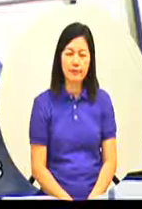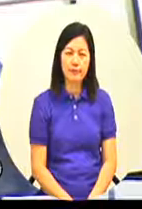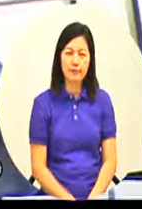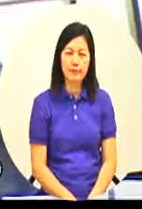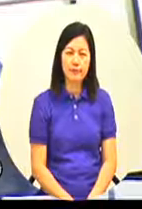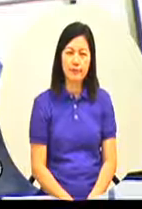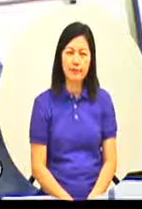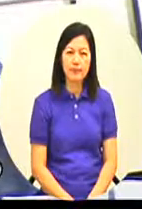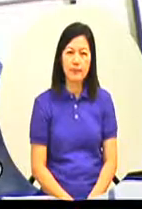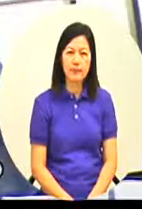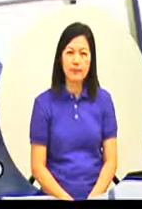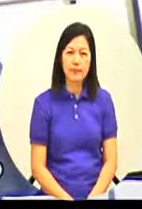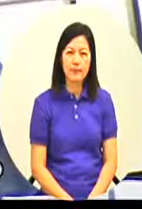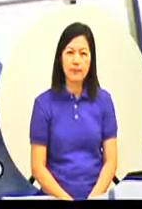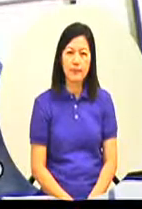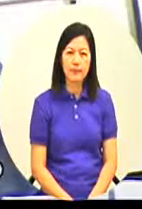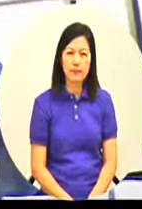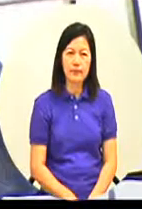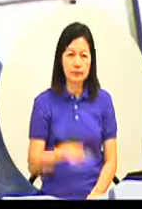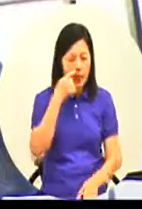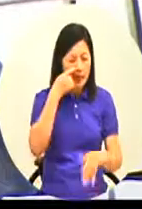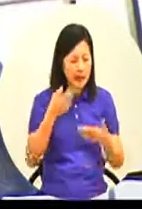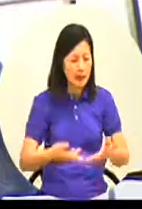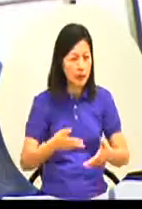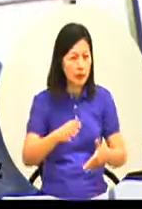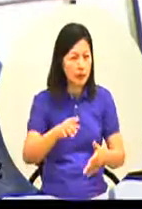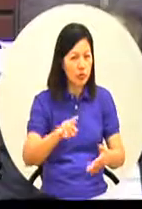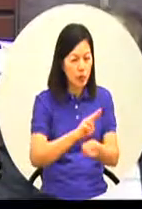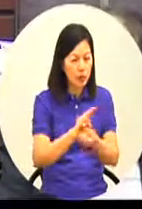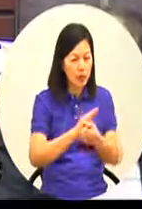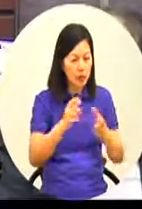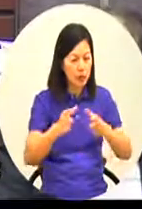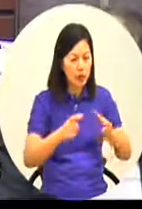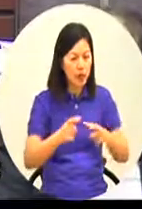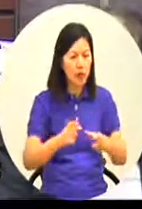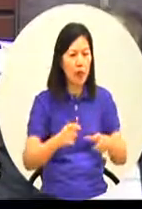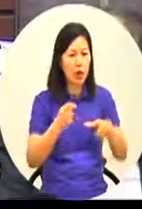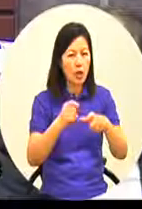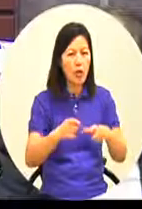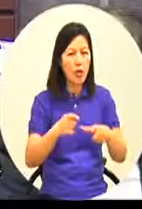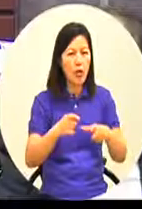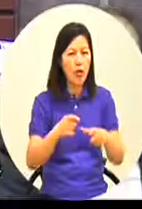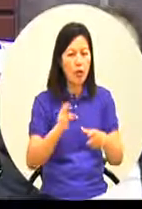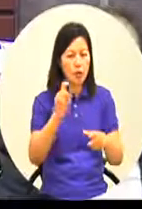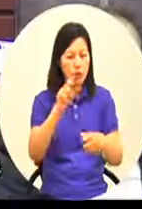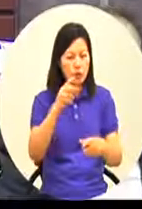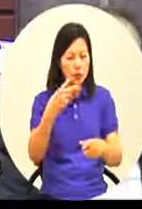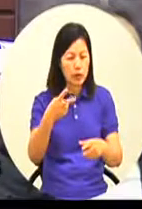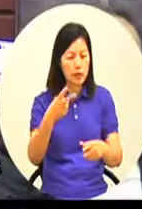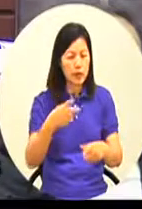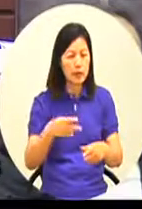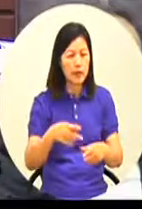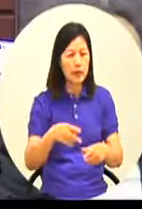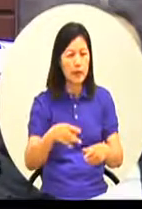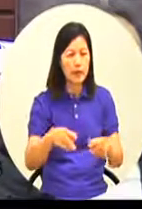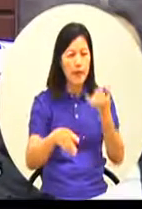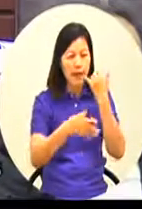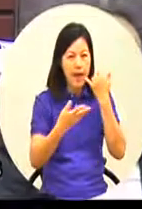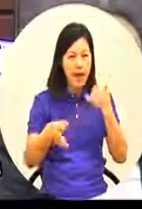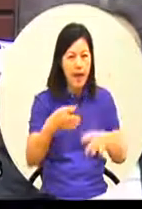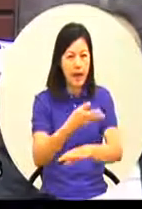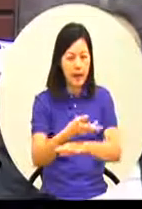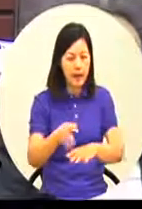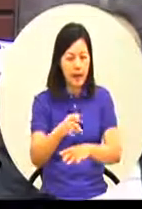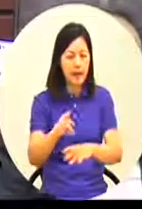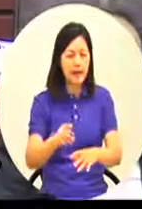员哦。台湾加重视迄个咱林园公社，就是我们所称的海洋湿地公园嘛。啊，台湾